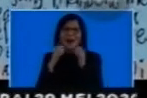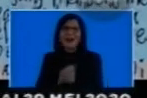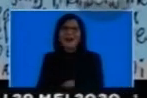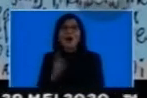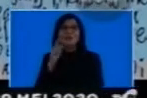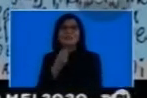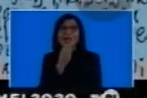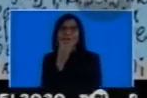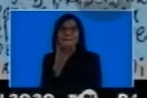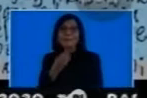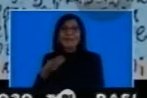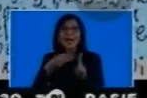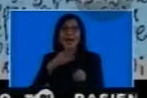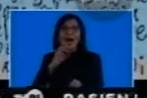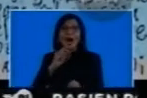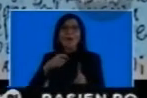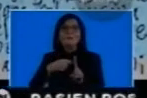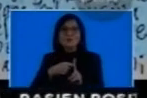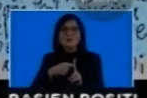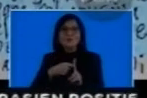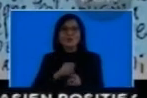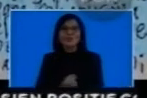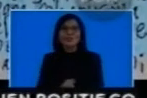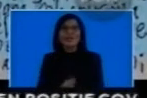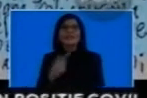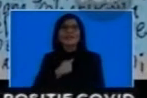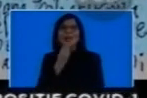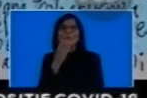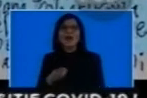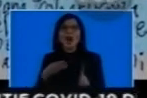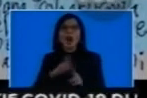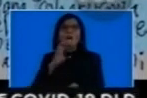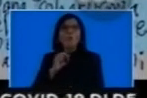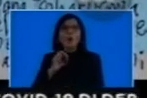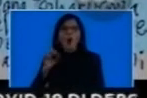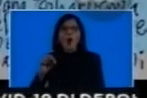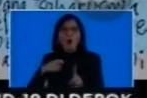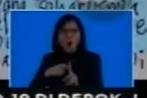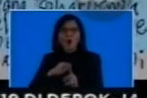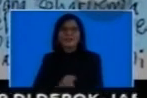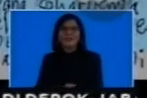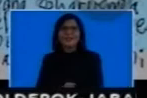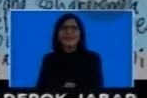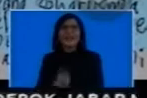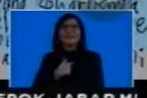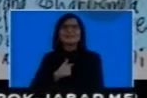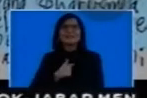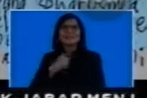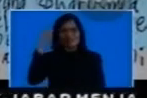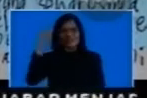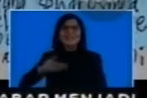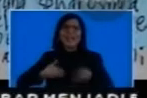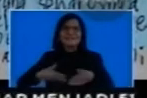kata book yang seharusnya dibaca book menjadi book. Namun, ternyata belajarnya menyenangkan